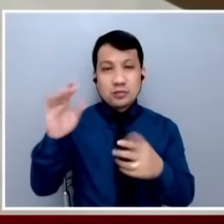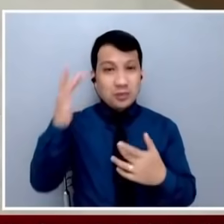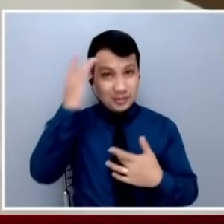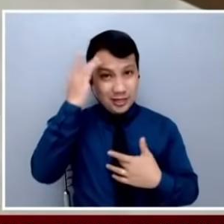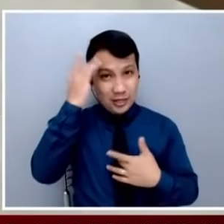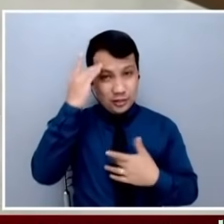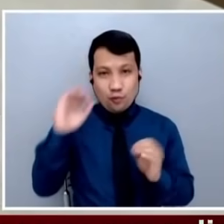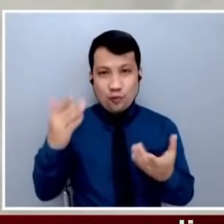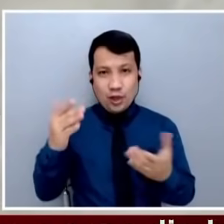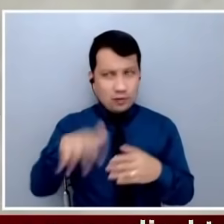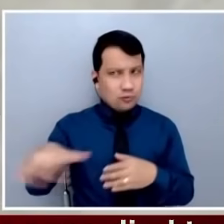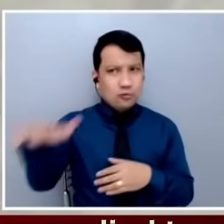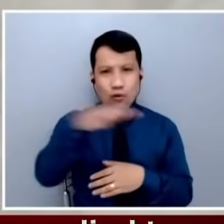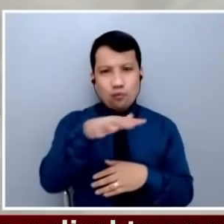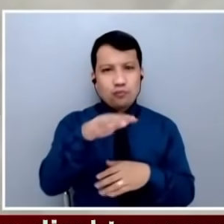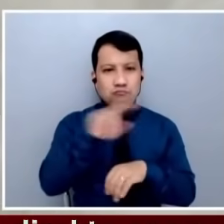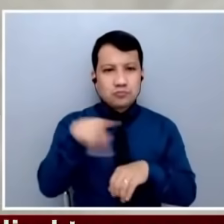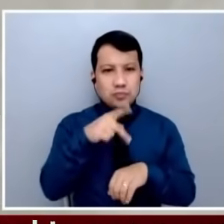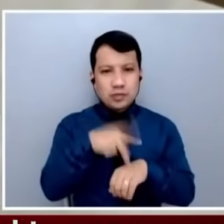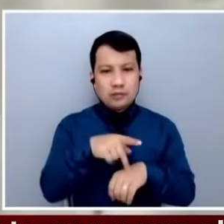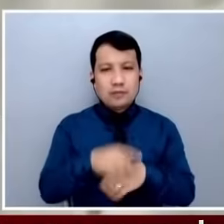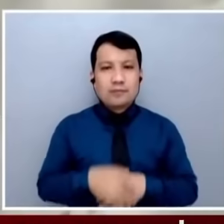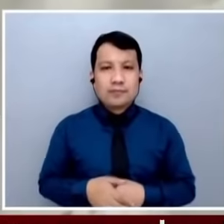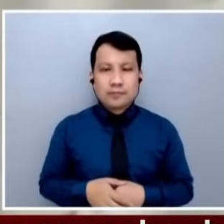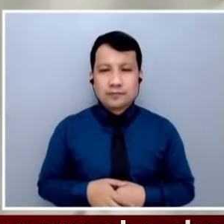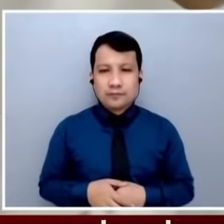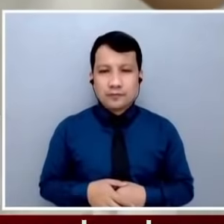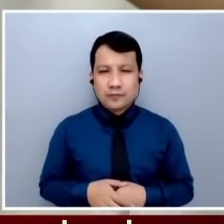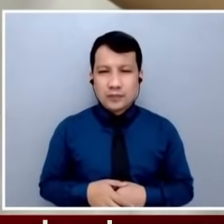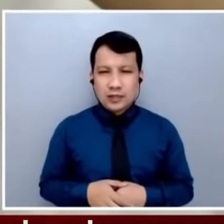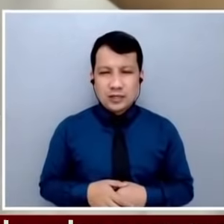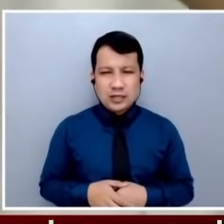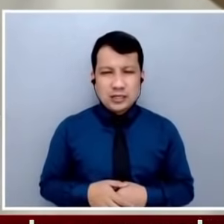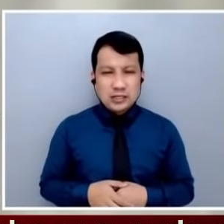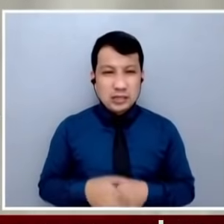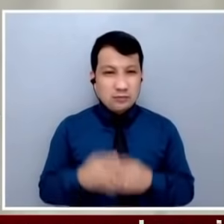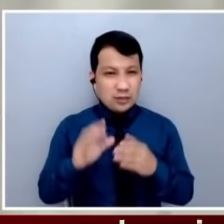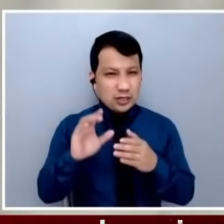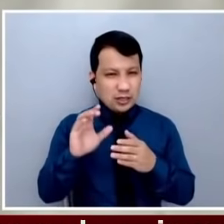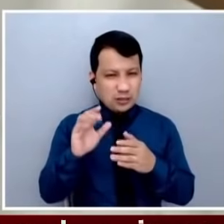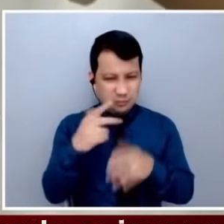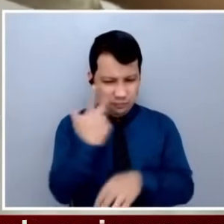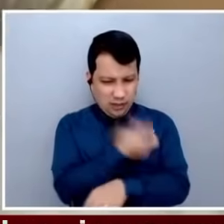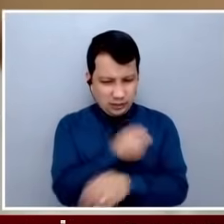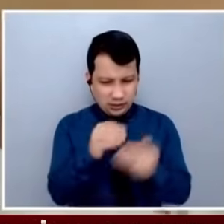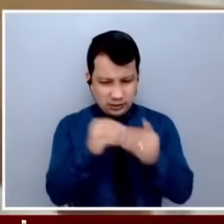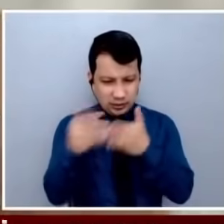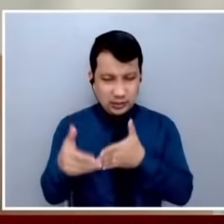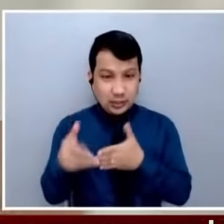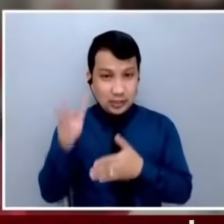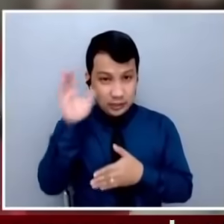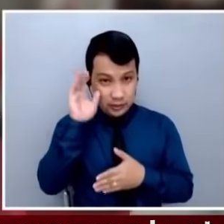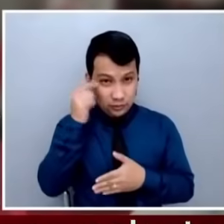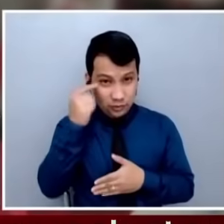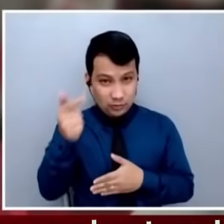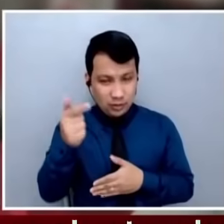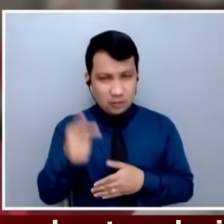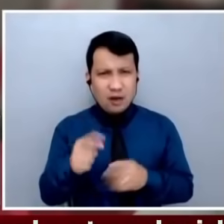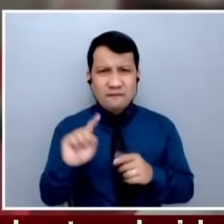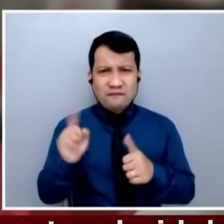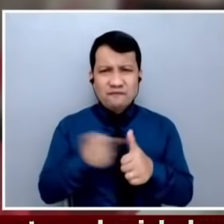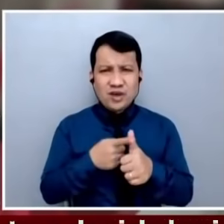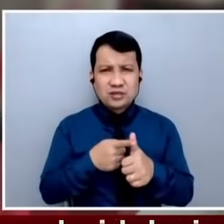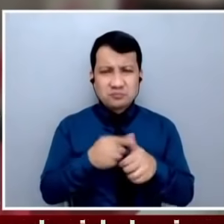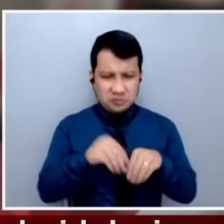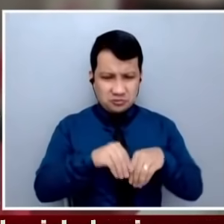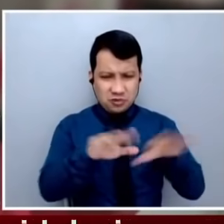buong Pilipinas. Paliwanag ni Vaccine Czar Secretary Carlito Galvez Jr., naging maayos naman ang paunang rollout ng COVID